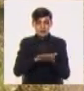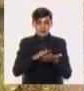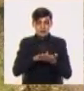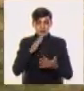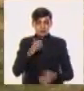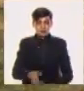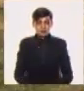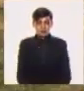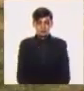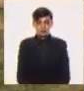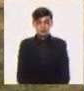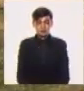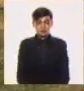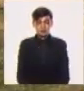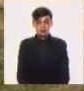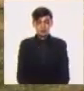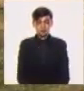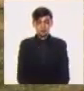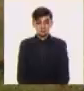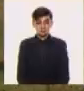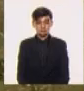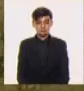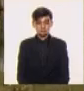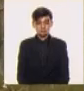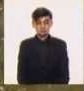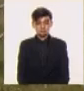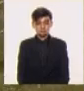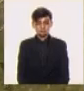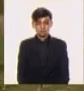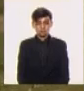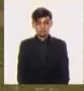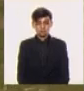жалғасатын болады. Жарас Ниязбек, Ренат Абулхаиров, Информбюро, Алматы.